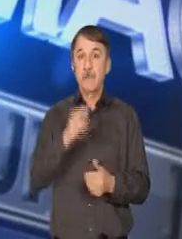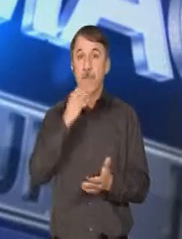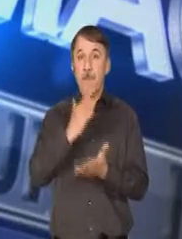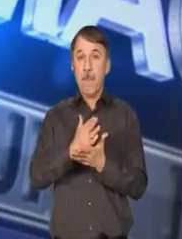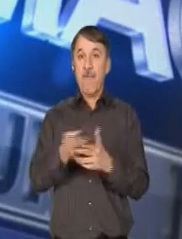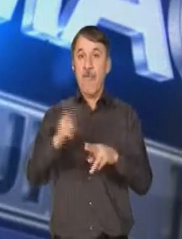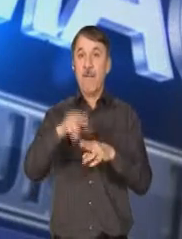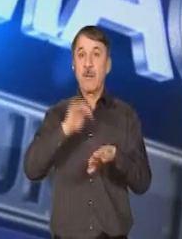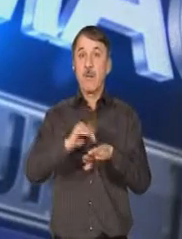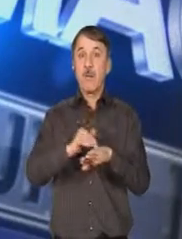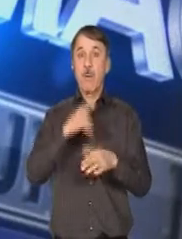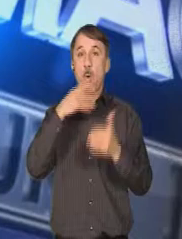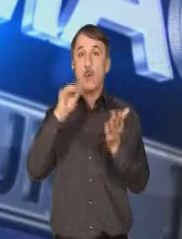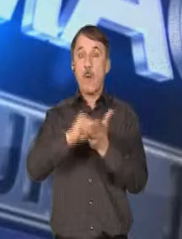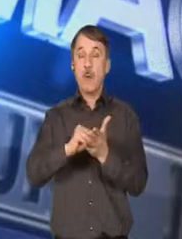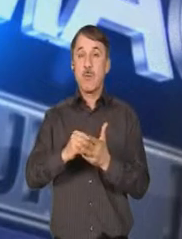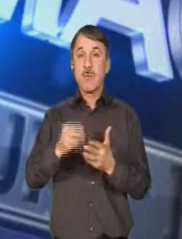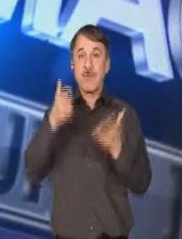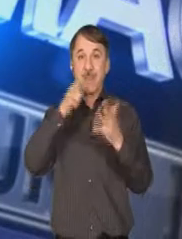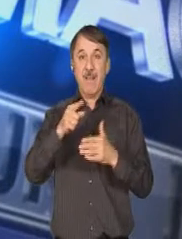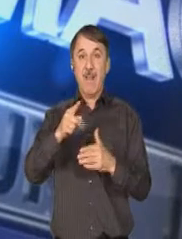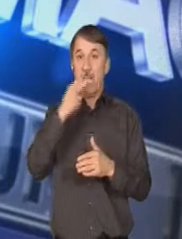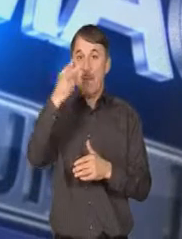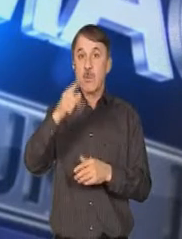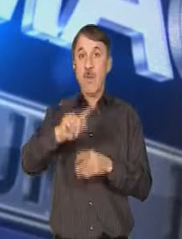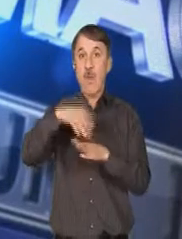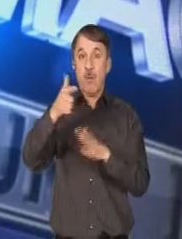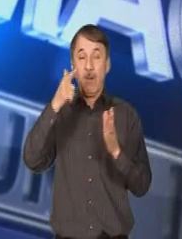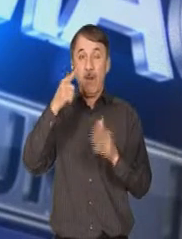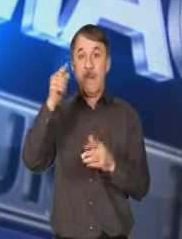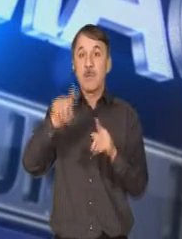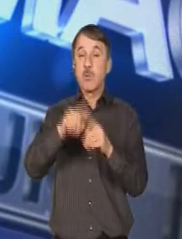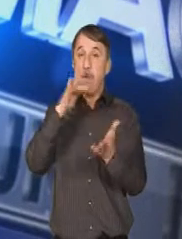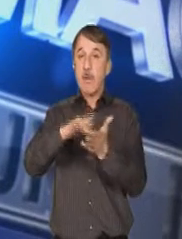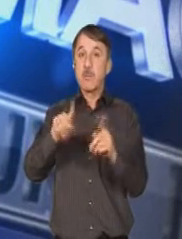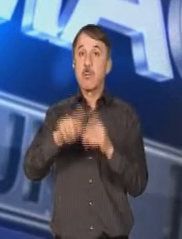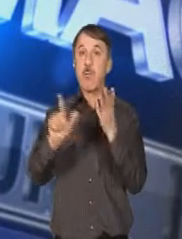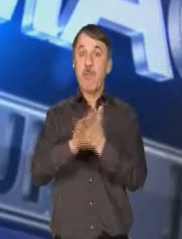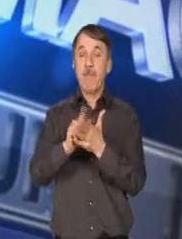Bile su ovo najvažnije vesti koje su obeležile sedmicu za nama. Vidimo se i naredne nedelje na